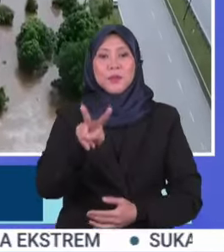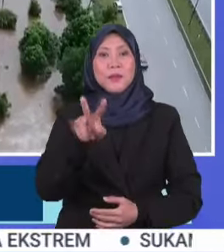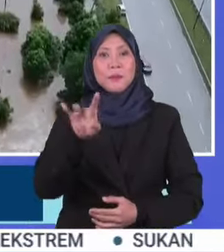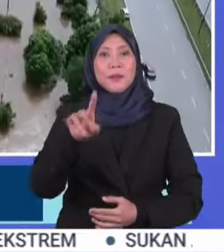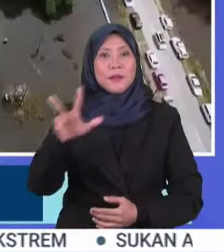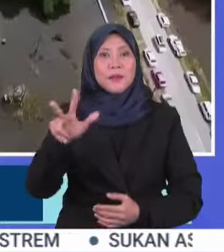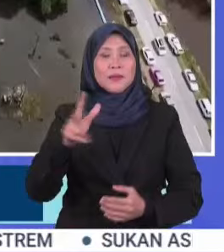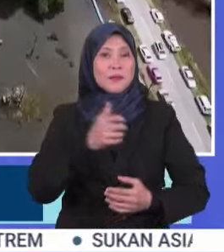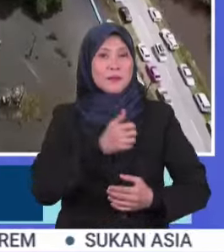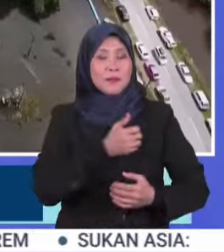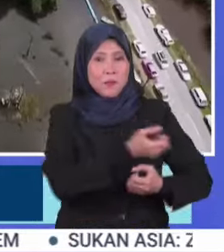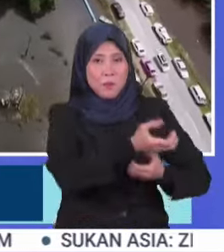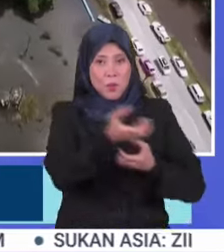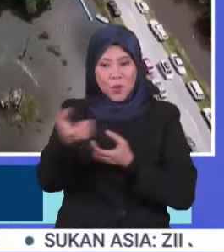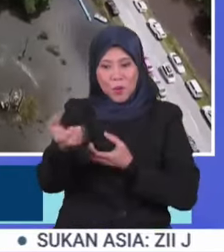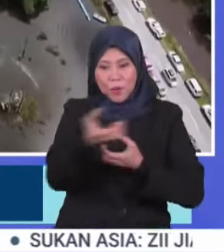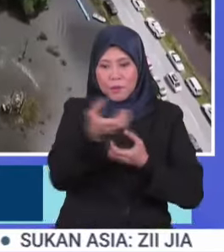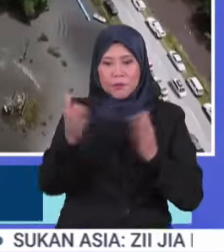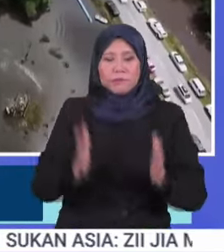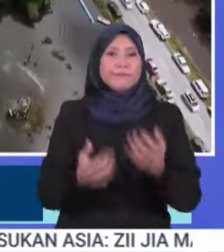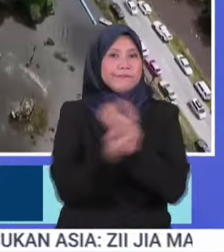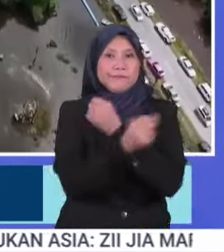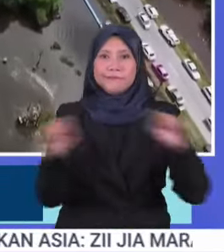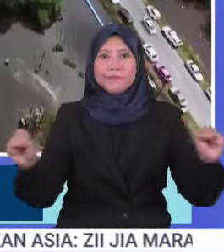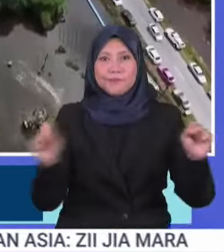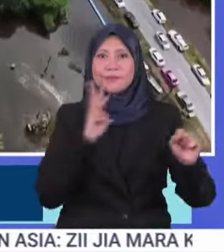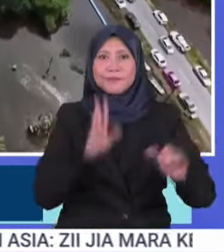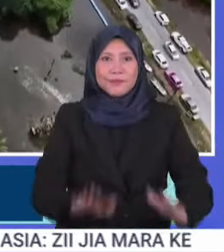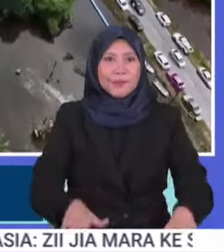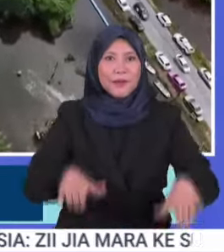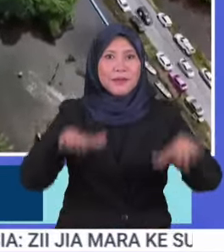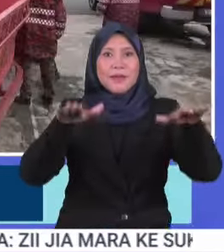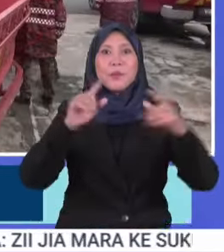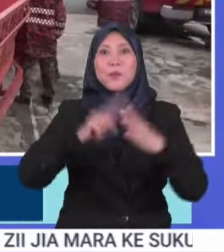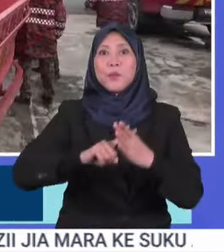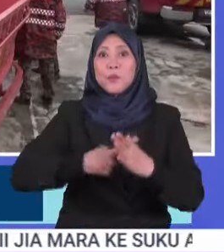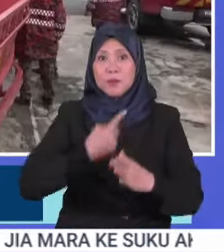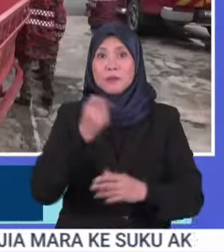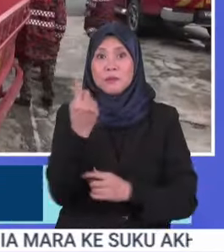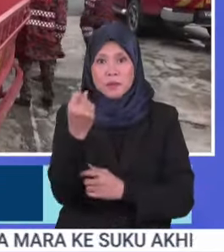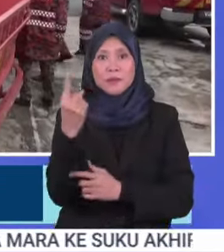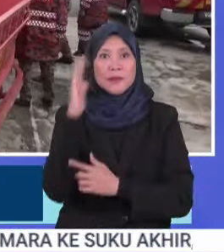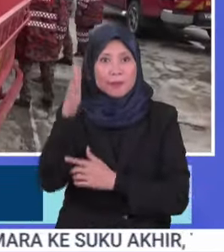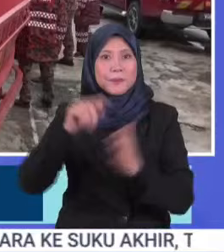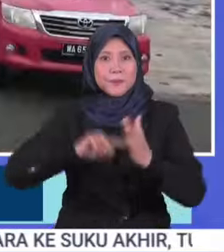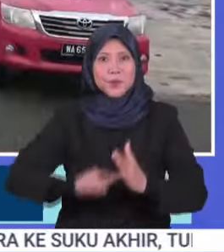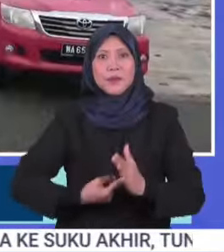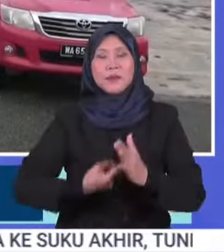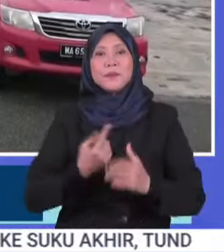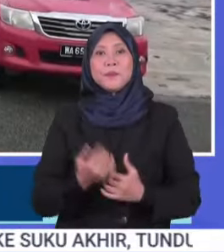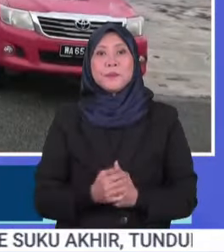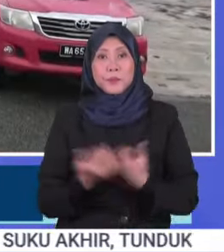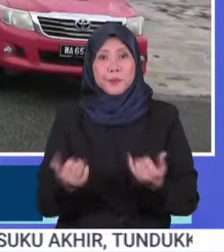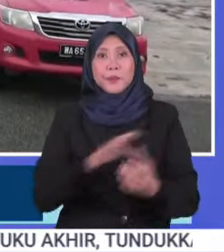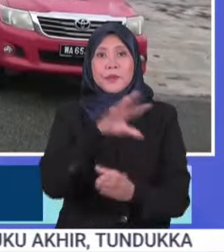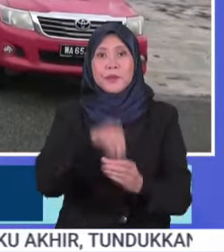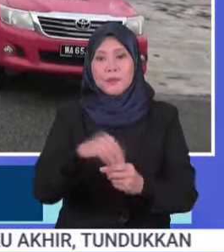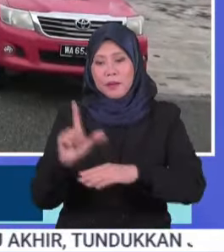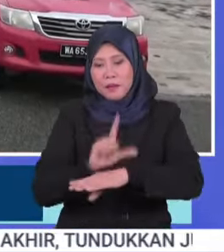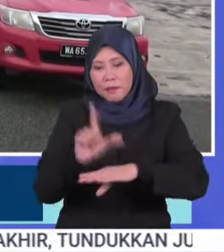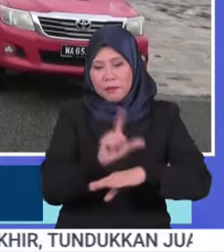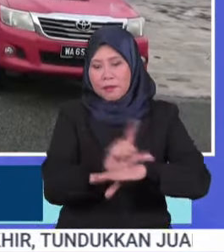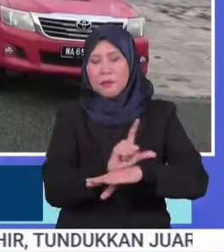24,283 anggota bomber sedia hadapi monsun timur laut yang dijangka bermula November ini. Kesiapsiagaan meliputi